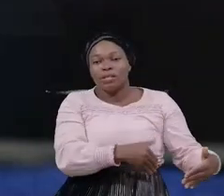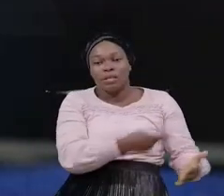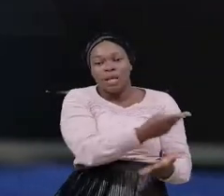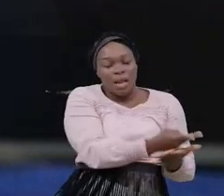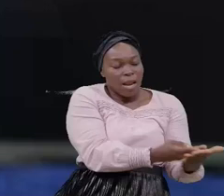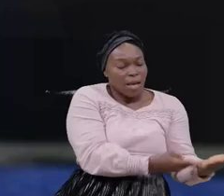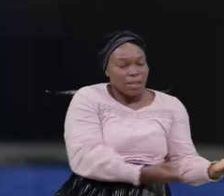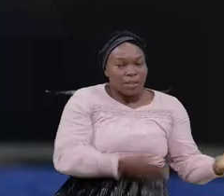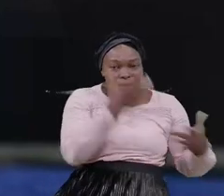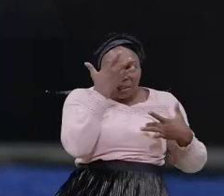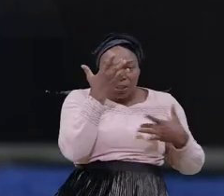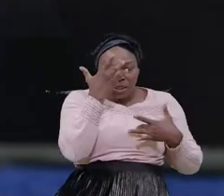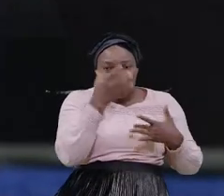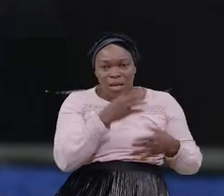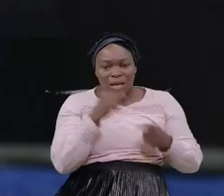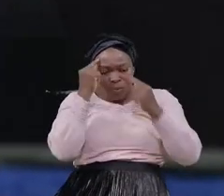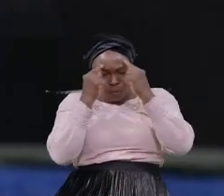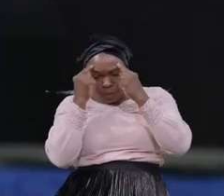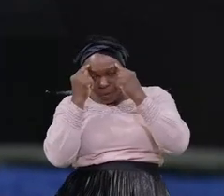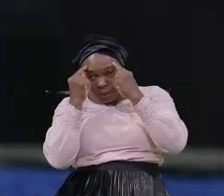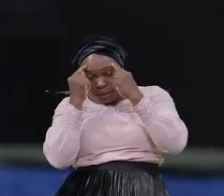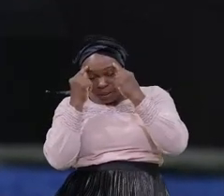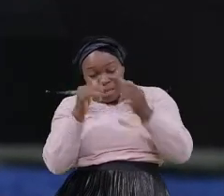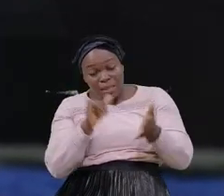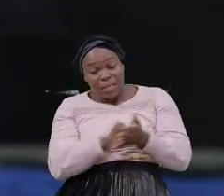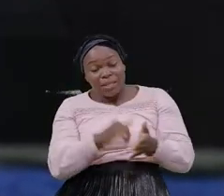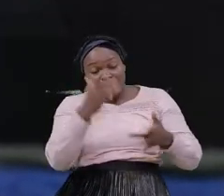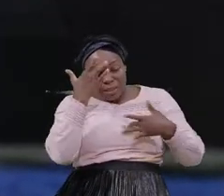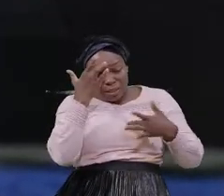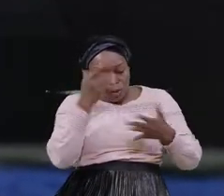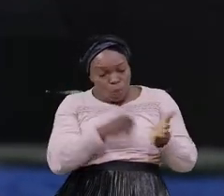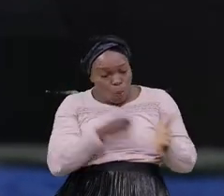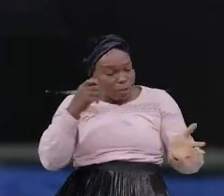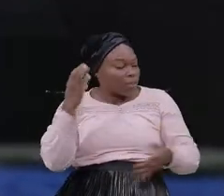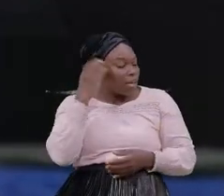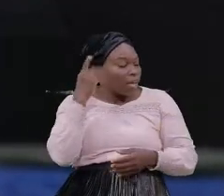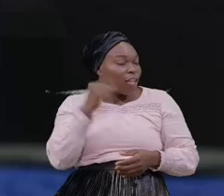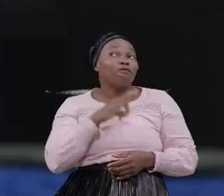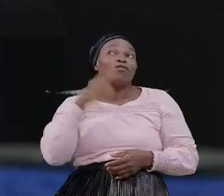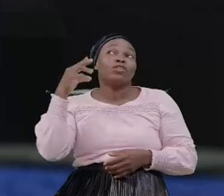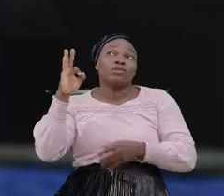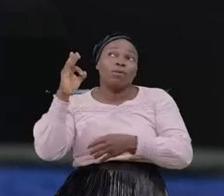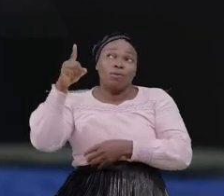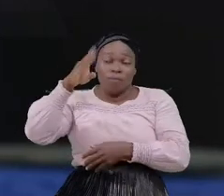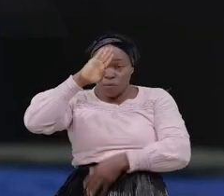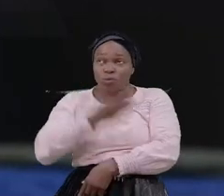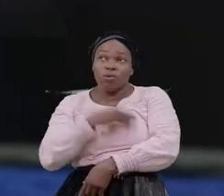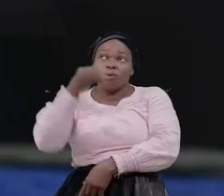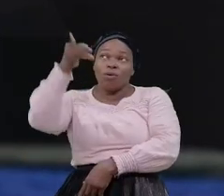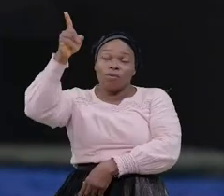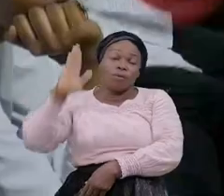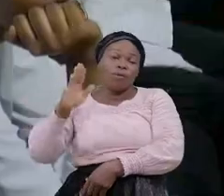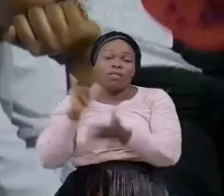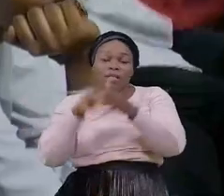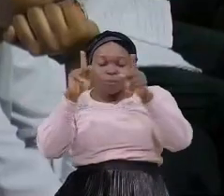demande, mais dès que la faiblesse là entendra la voix du Fils de Dieu, cette